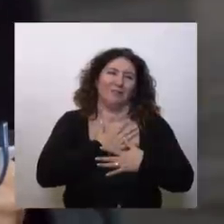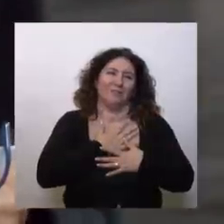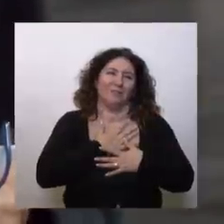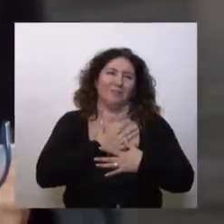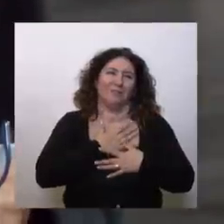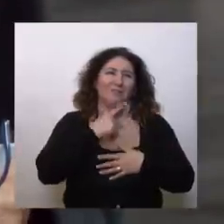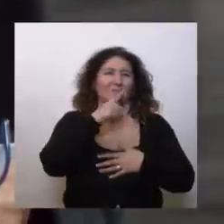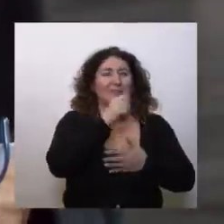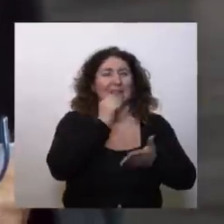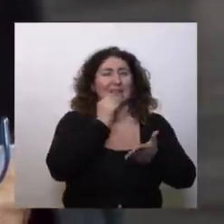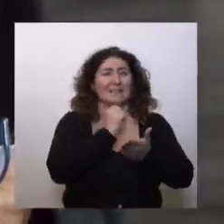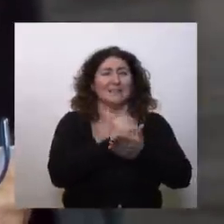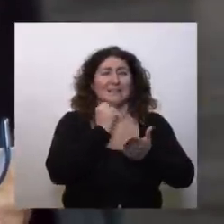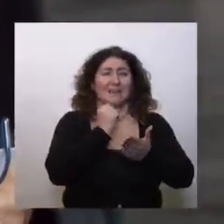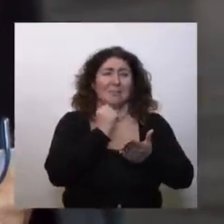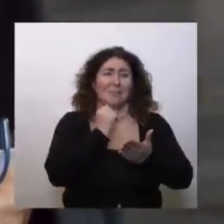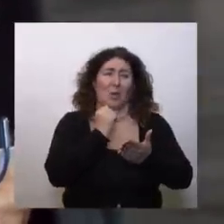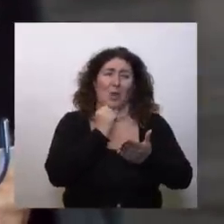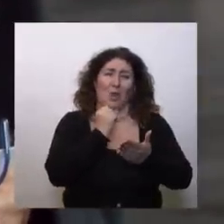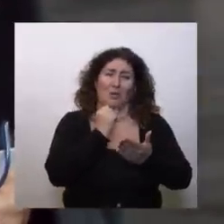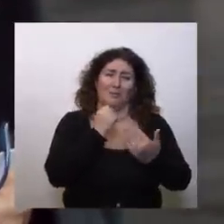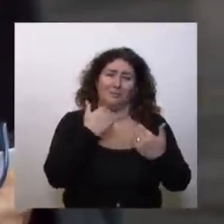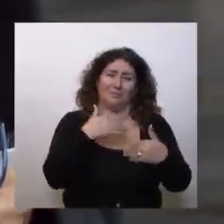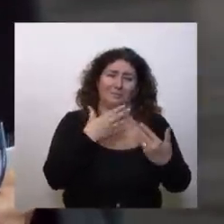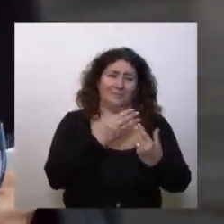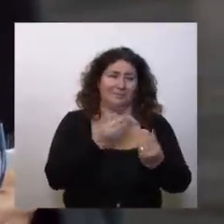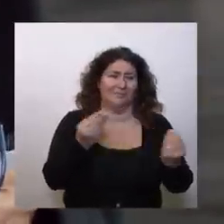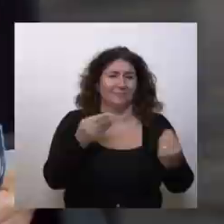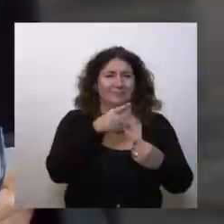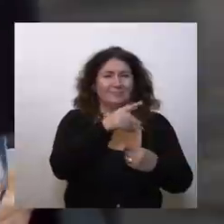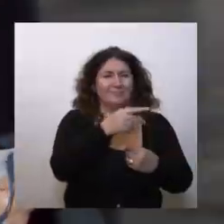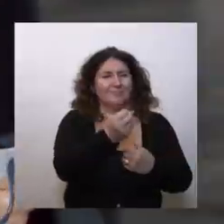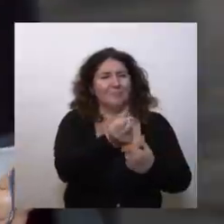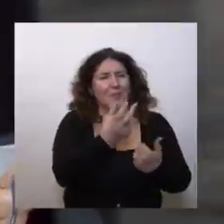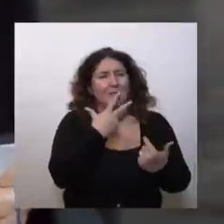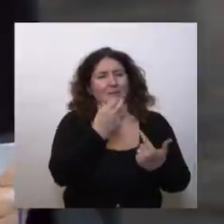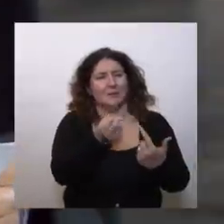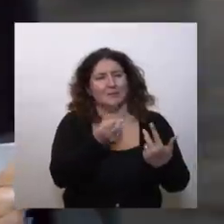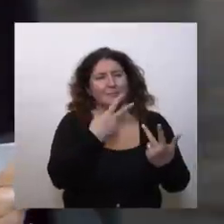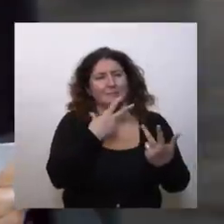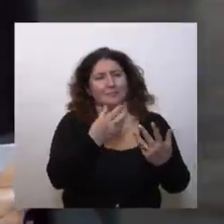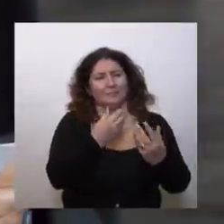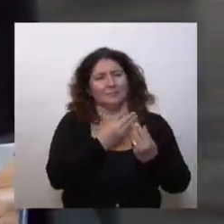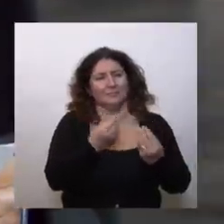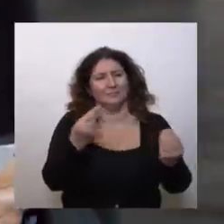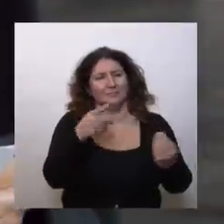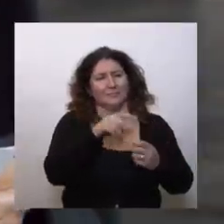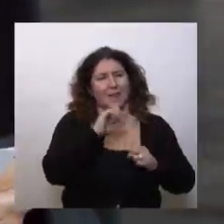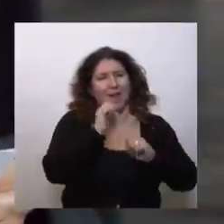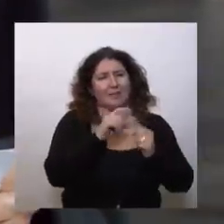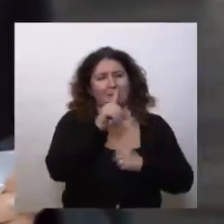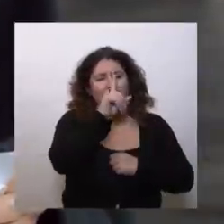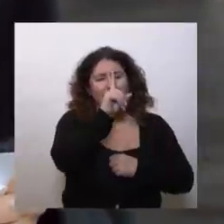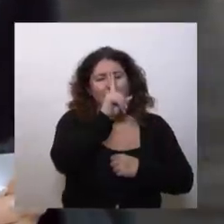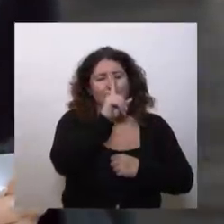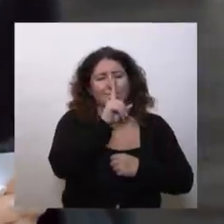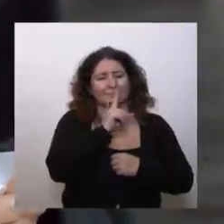segno e a quante fai richiamo nel tuo atteggiamento silente.